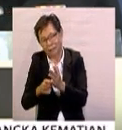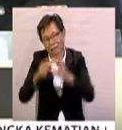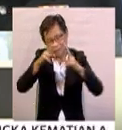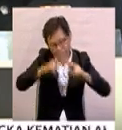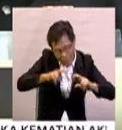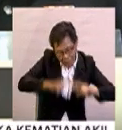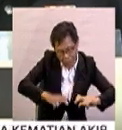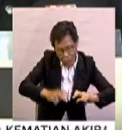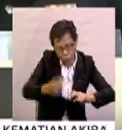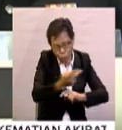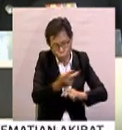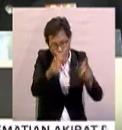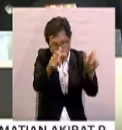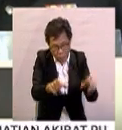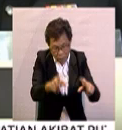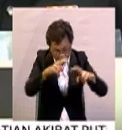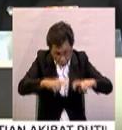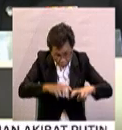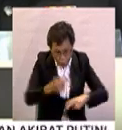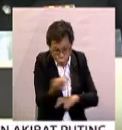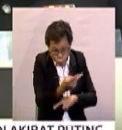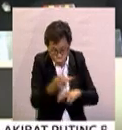suspek, kita telah